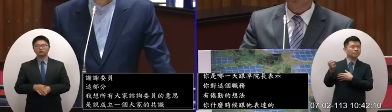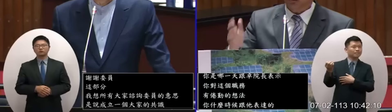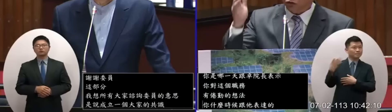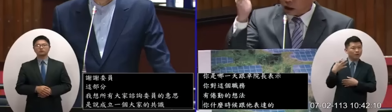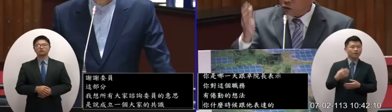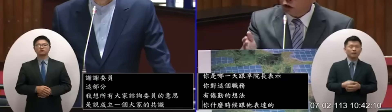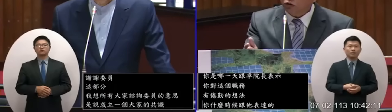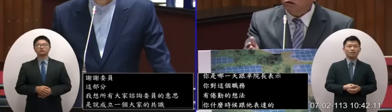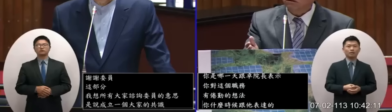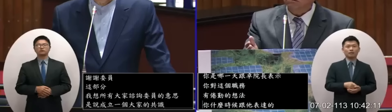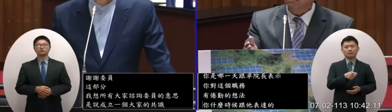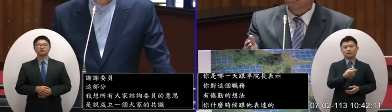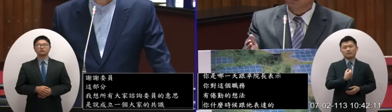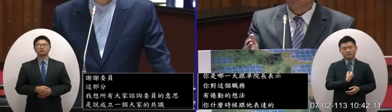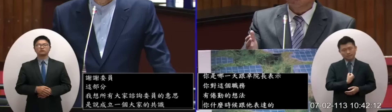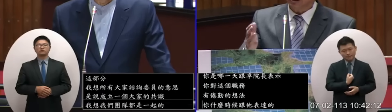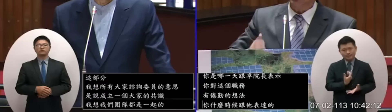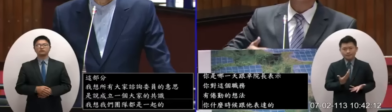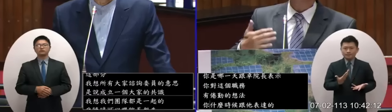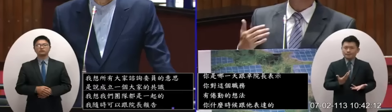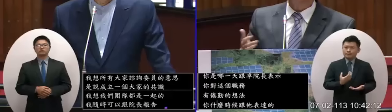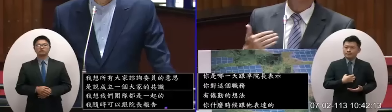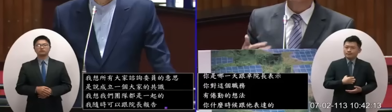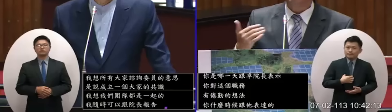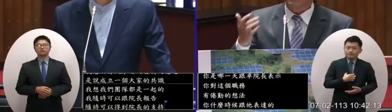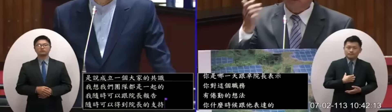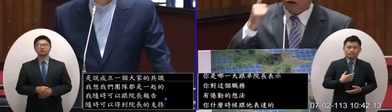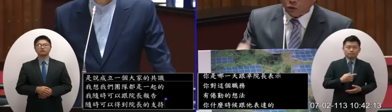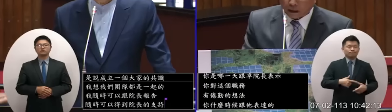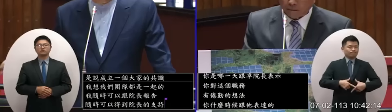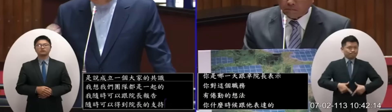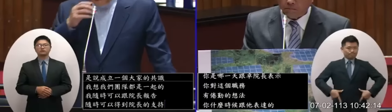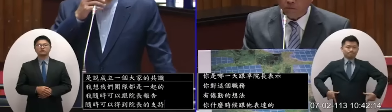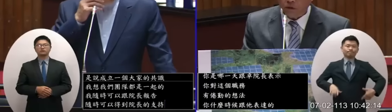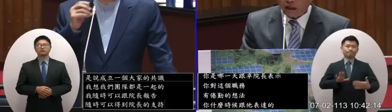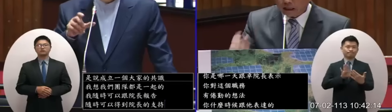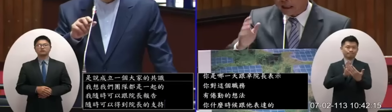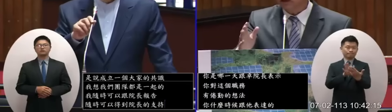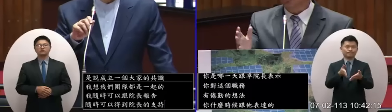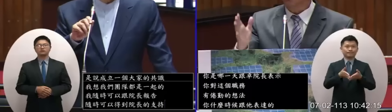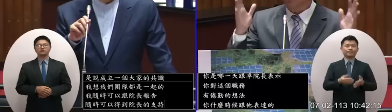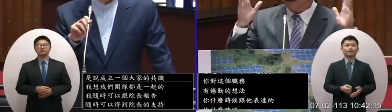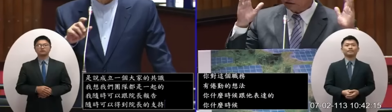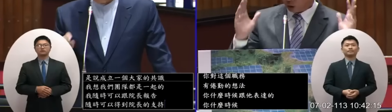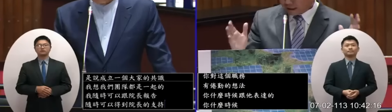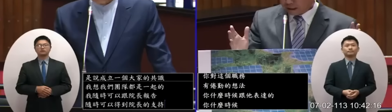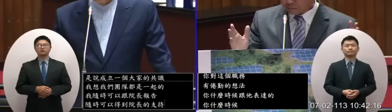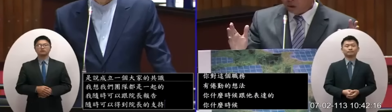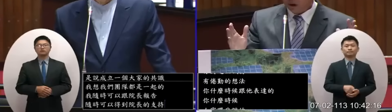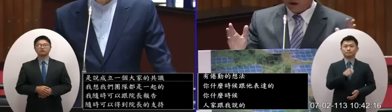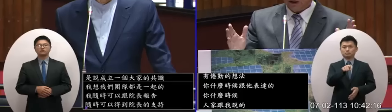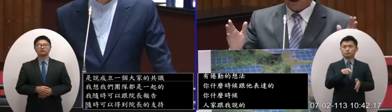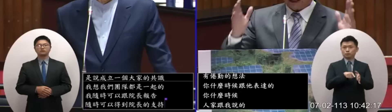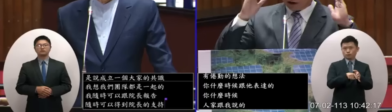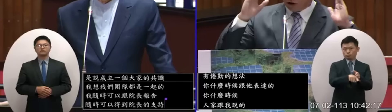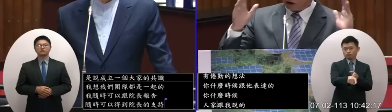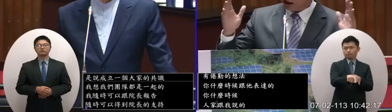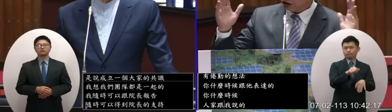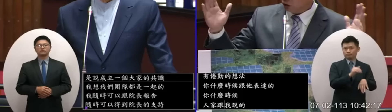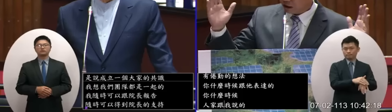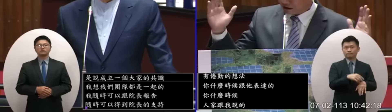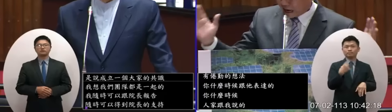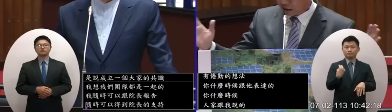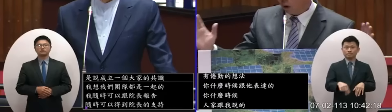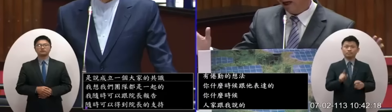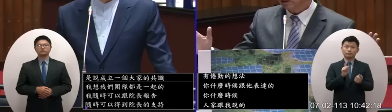为讲受到委屈，你应该勇敢来面对啦。你应该就是讲用你的专业，甲用着